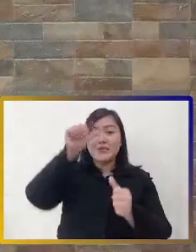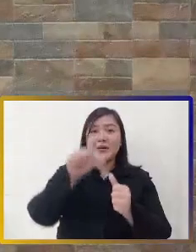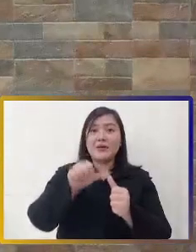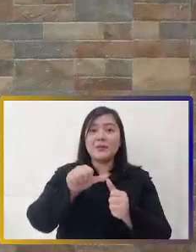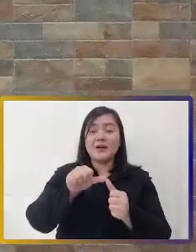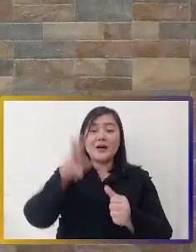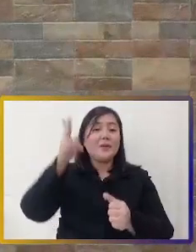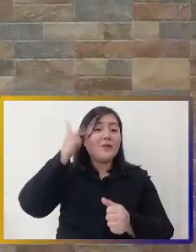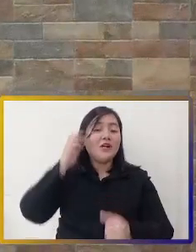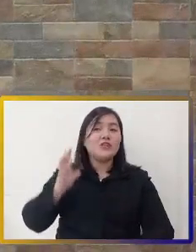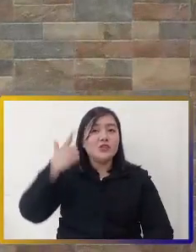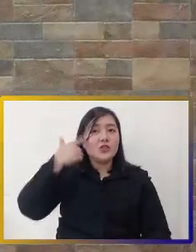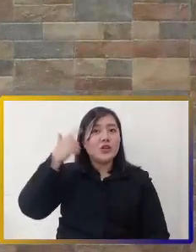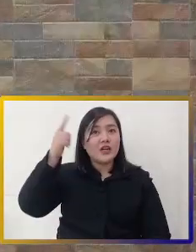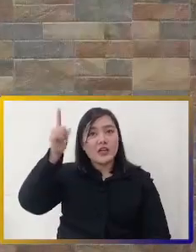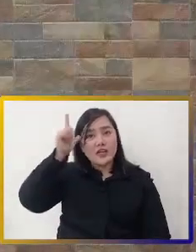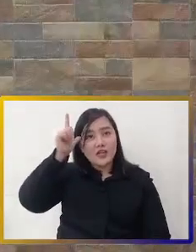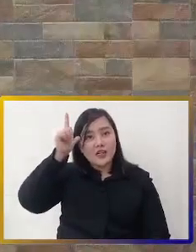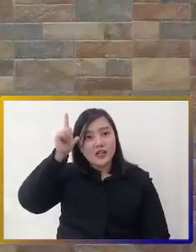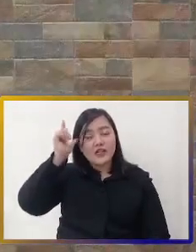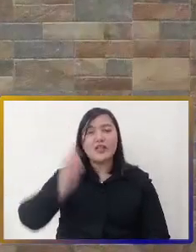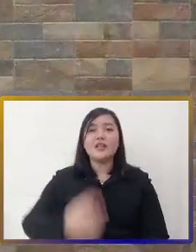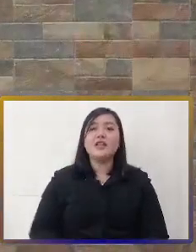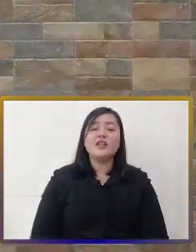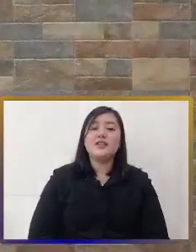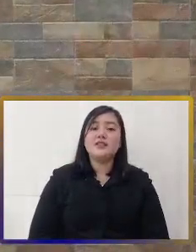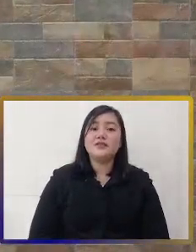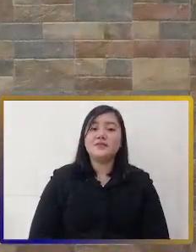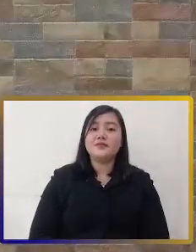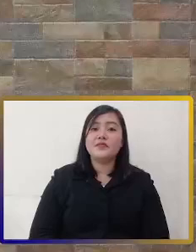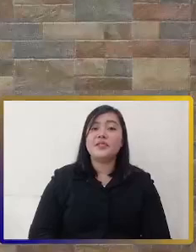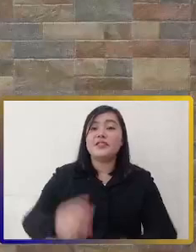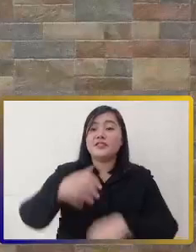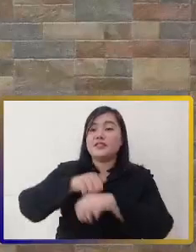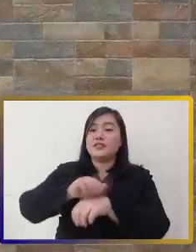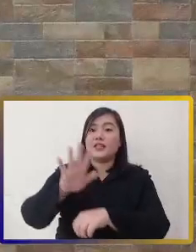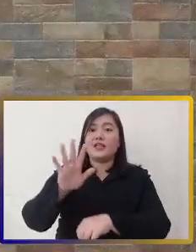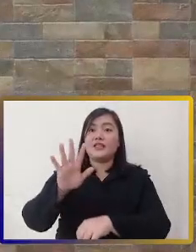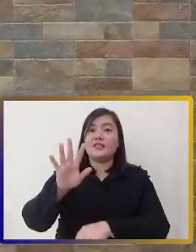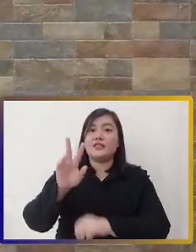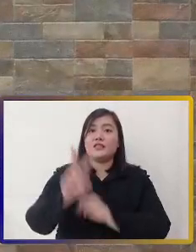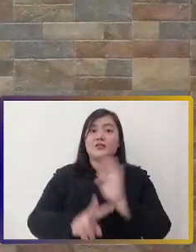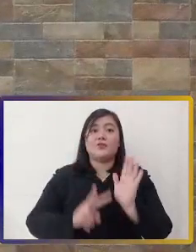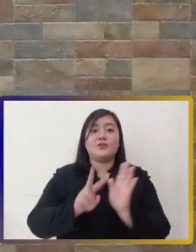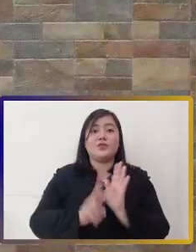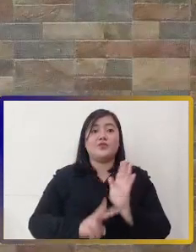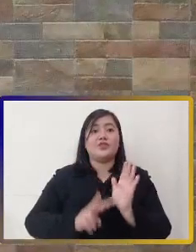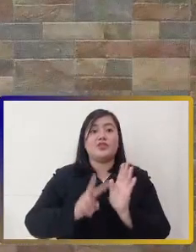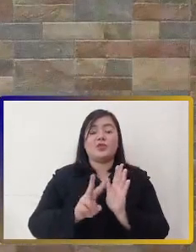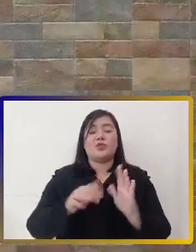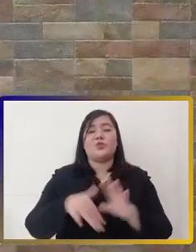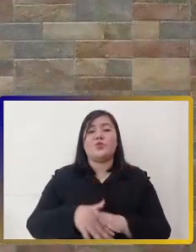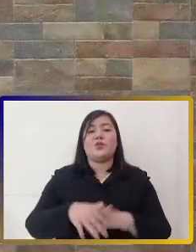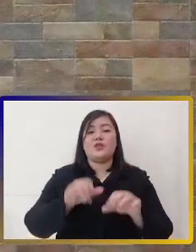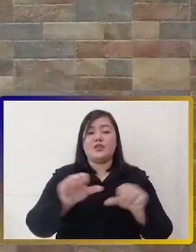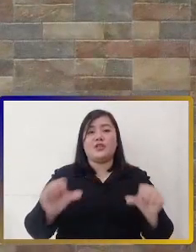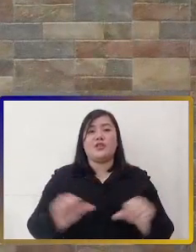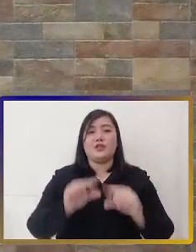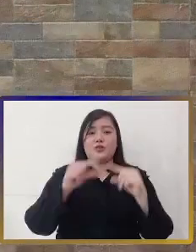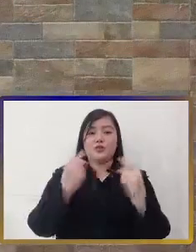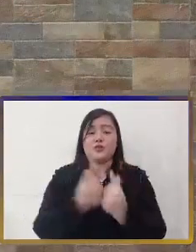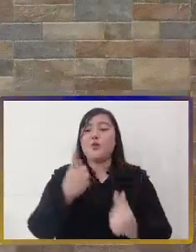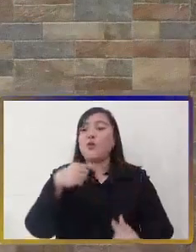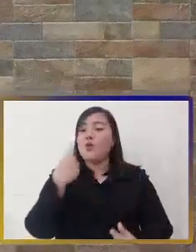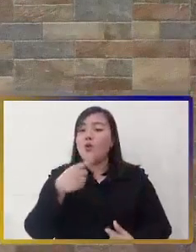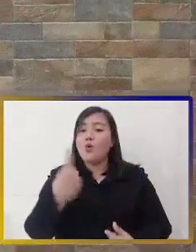ni Pastor Hill po sa atin, sa media center natin. I hope nakita niyo po yun. At naipasa rin sa mga Jesus ng area. Sino po ang